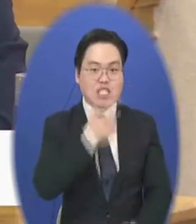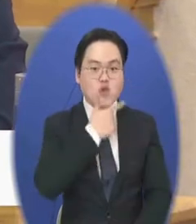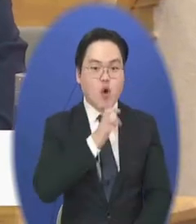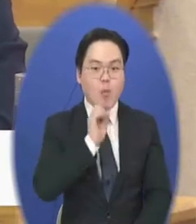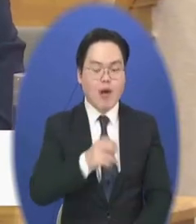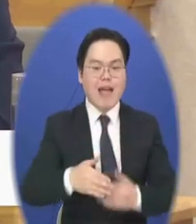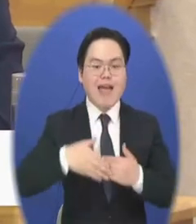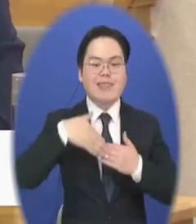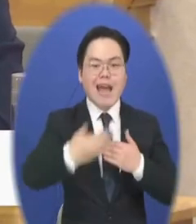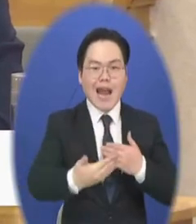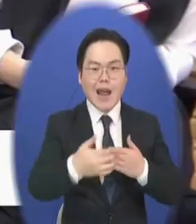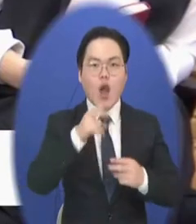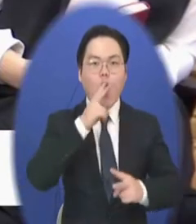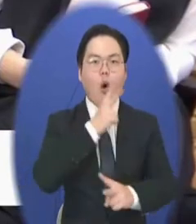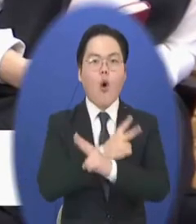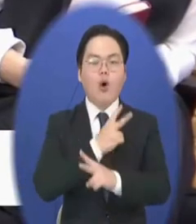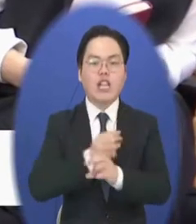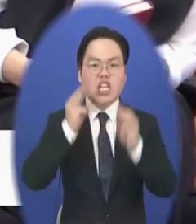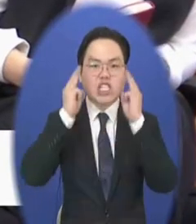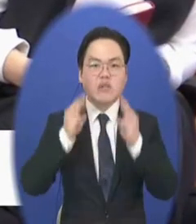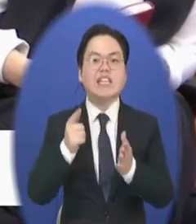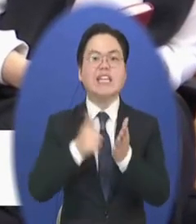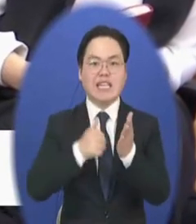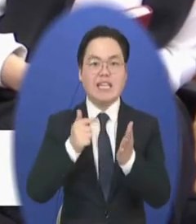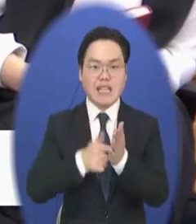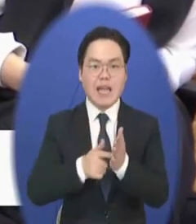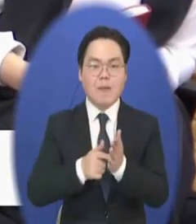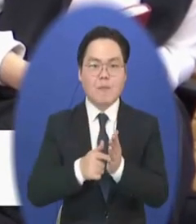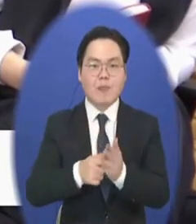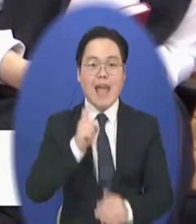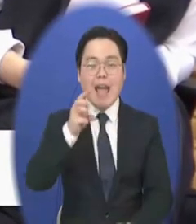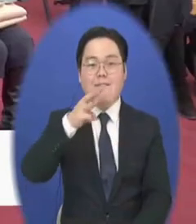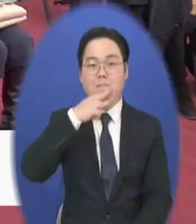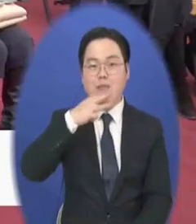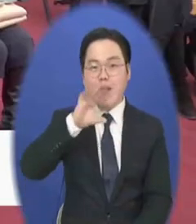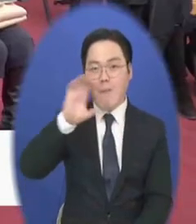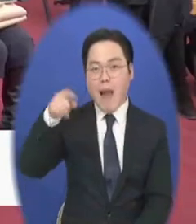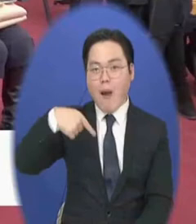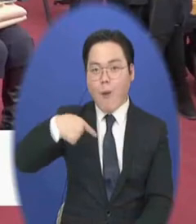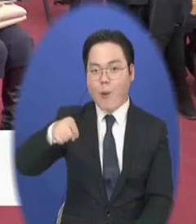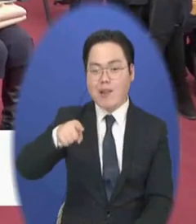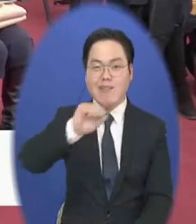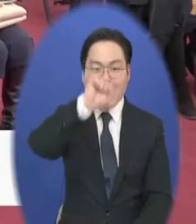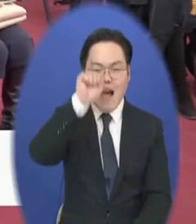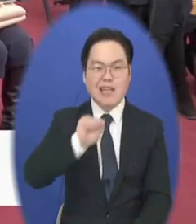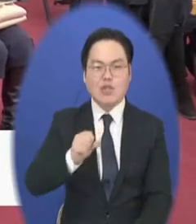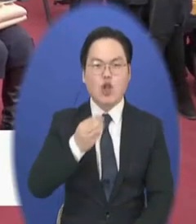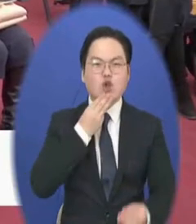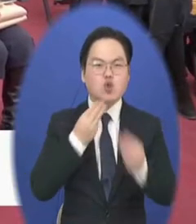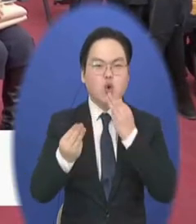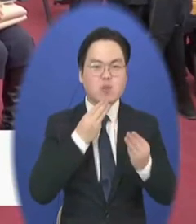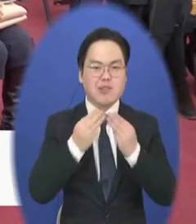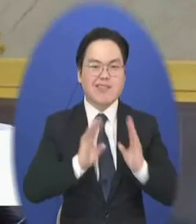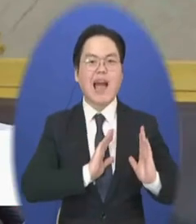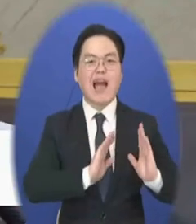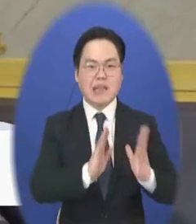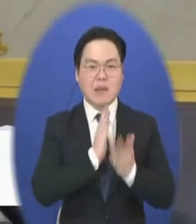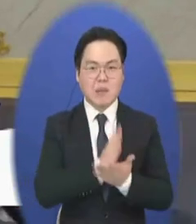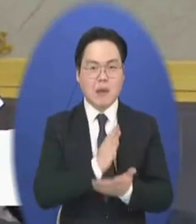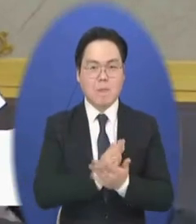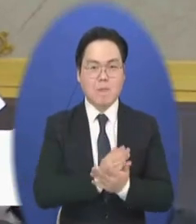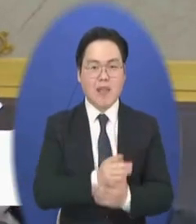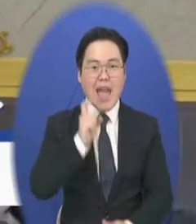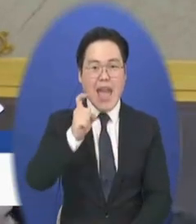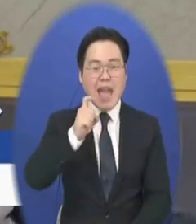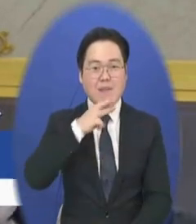шийдвэрлэх нь зүйтэй гэсэн байр суурийг ийхүү сайд илэрхийлж байна. За харин хэвлэл мэдээллийн салбарынхан асуудалд шүүмжлэлтэй хандлаа. Хэвлэлийн эрх